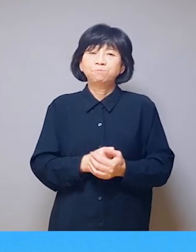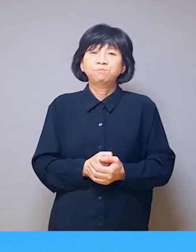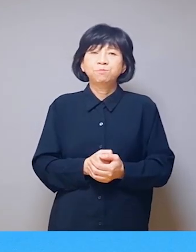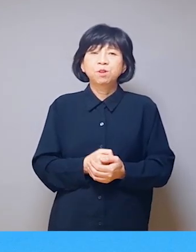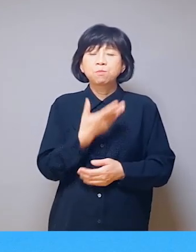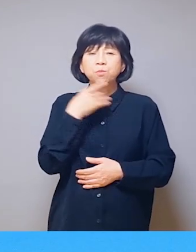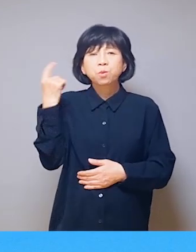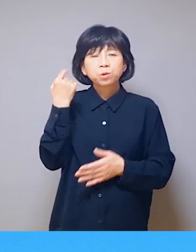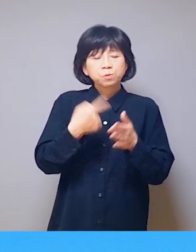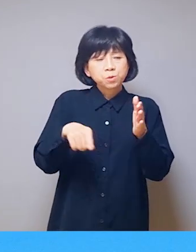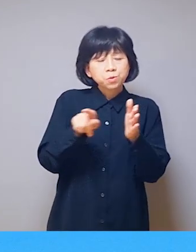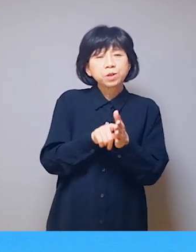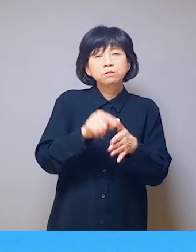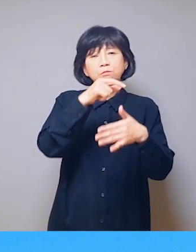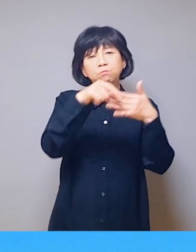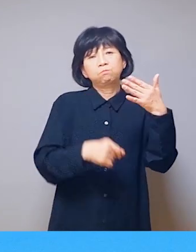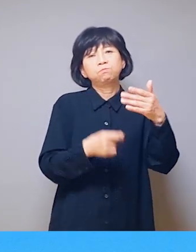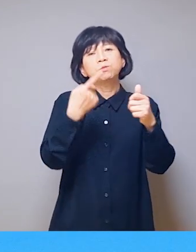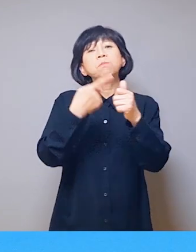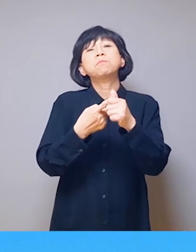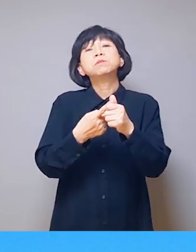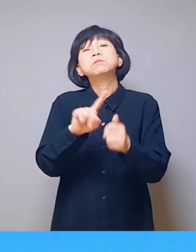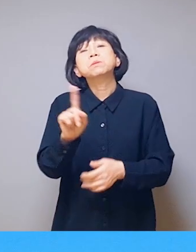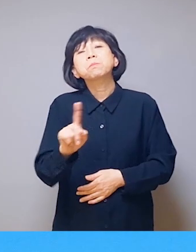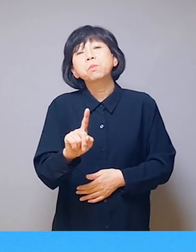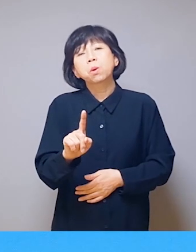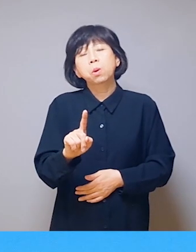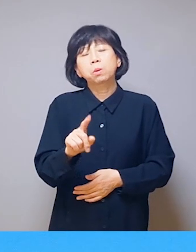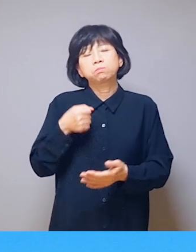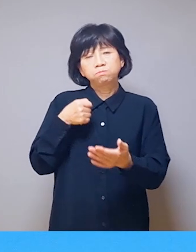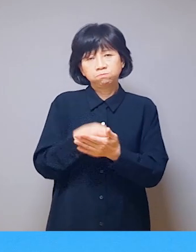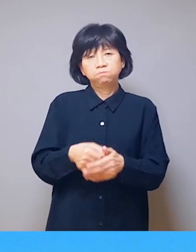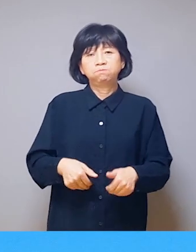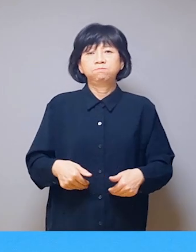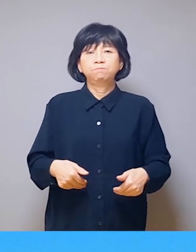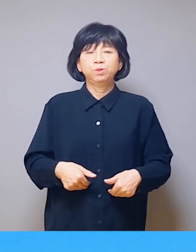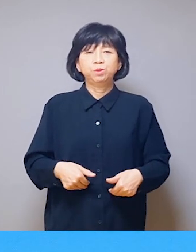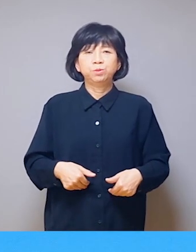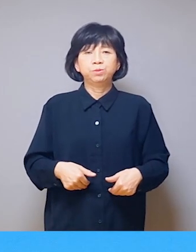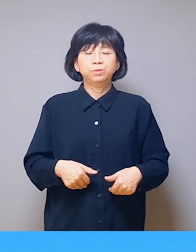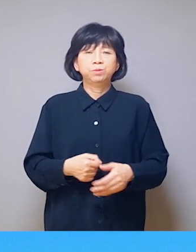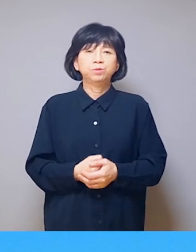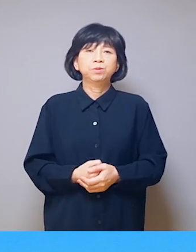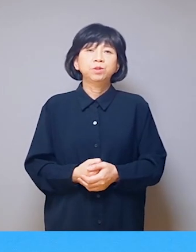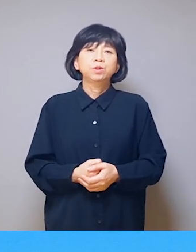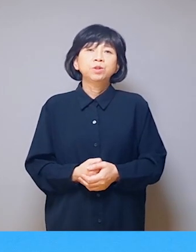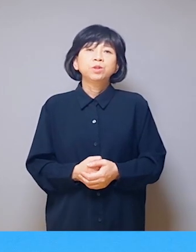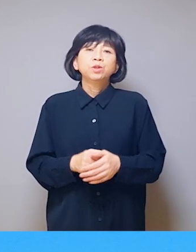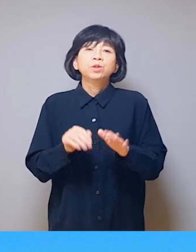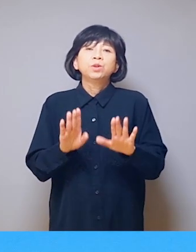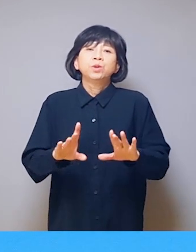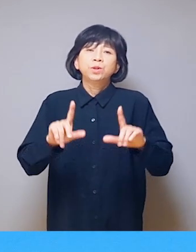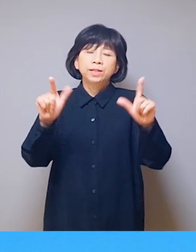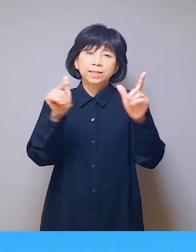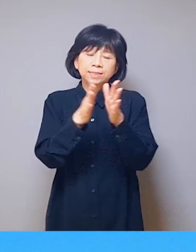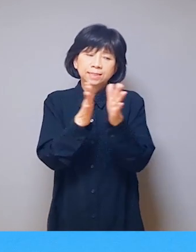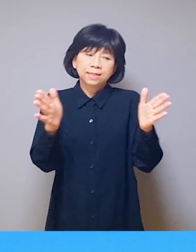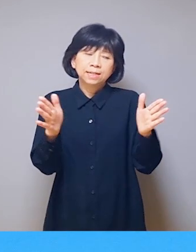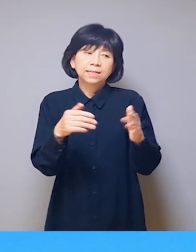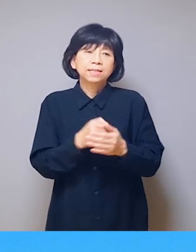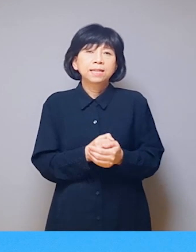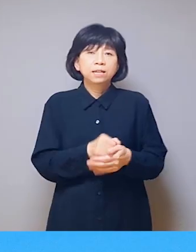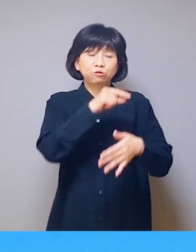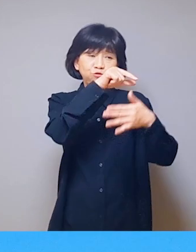있어요. 여러분, 한 해 동안 2024년 보내셨는데 제일 처음에 할 일, 그 다음에 할 일, 그 다음에 할 일,